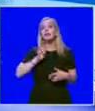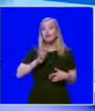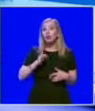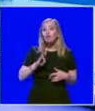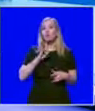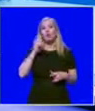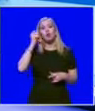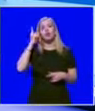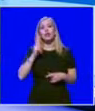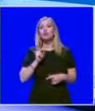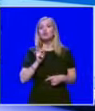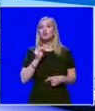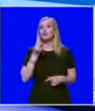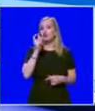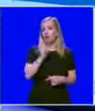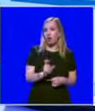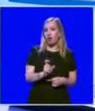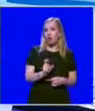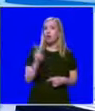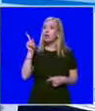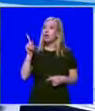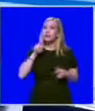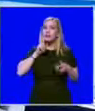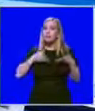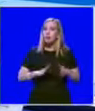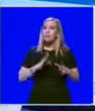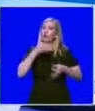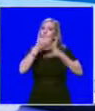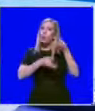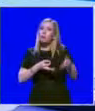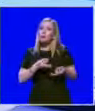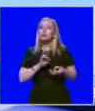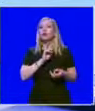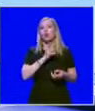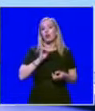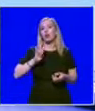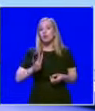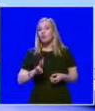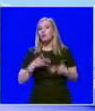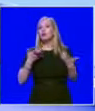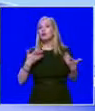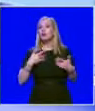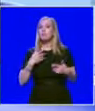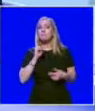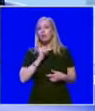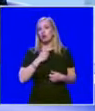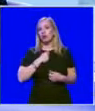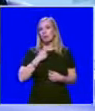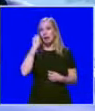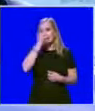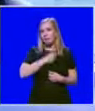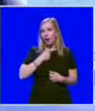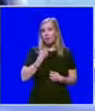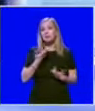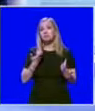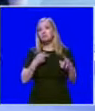работят машините. Дали там е възможно да има някаква измама, някакви злоупотреби. И след като той обясни това, тя спокойно